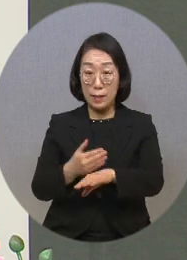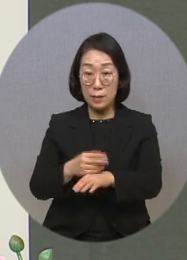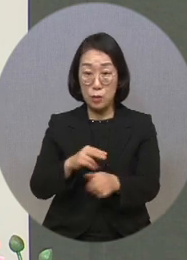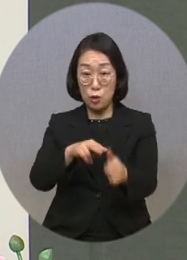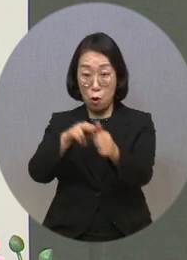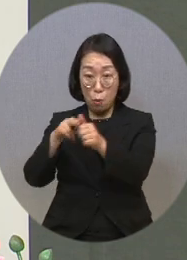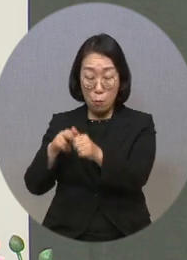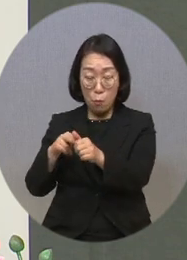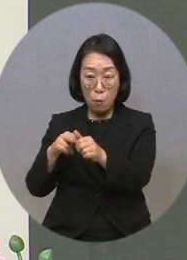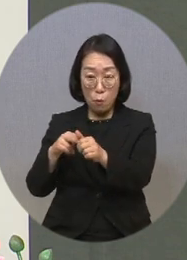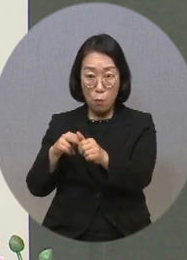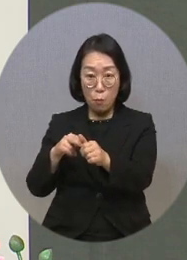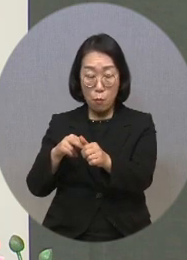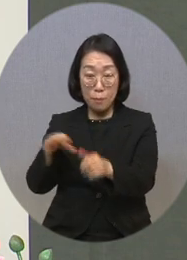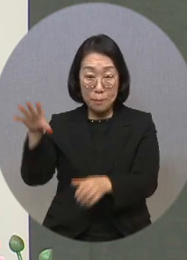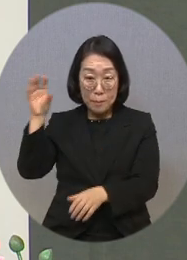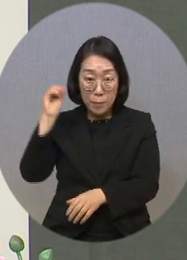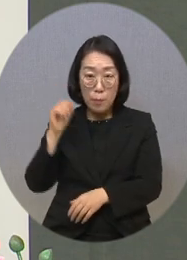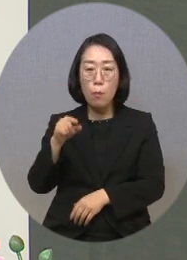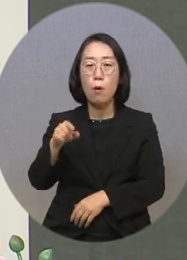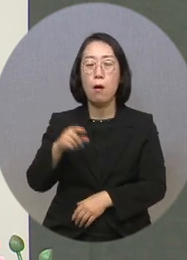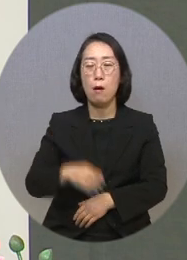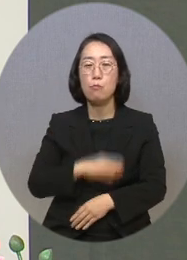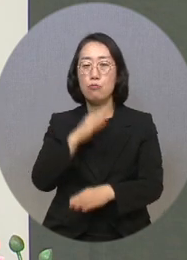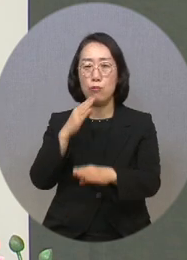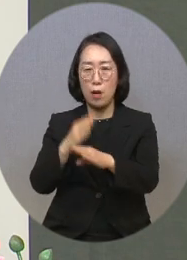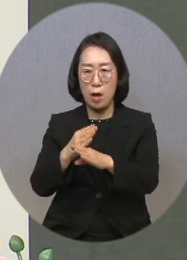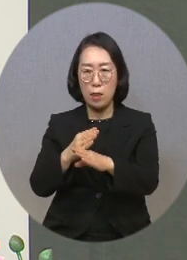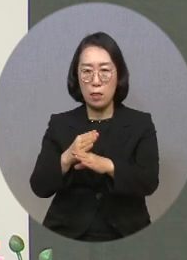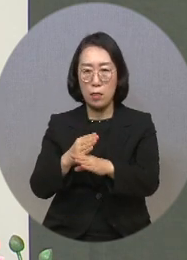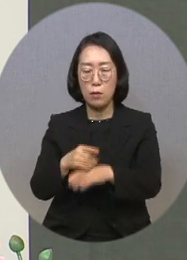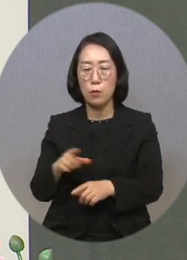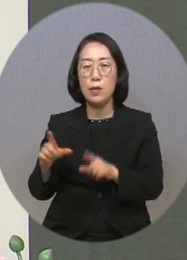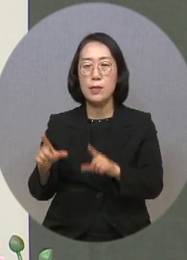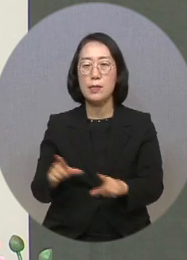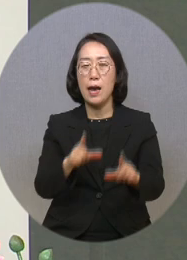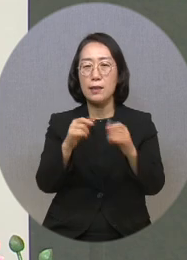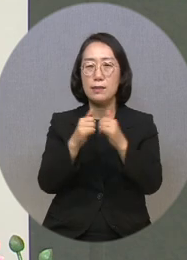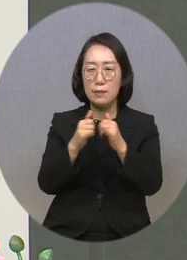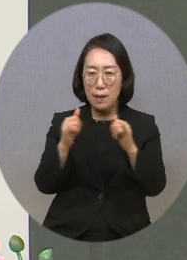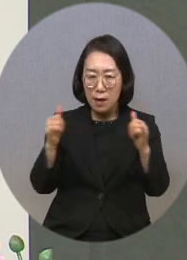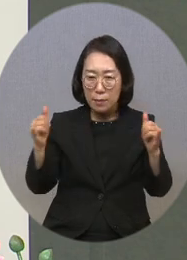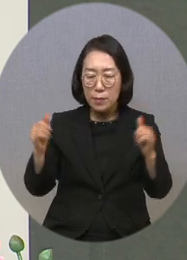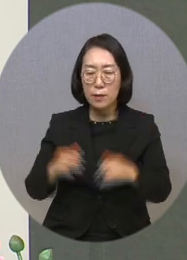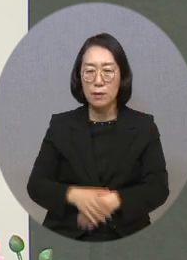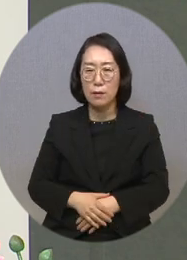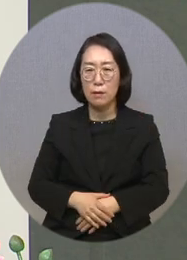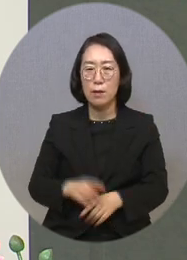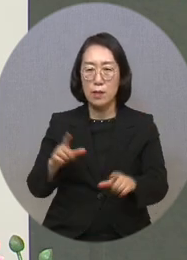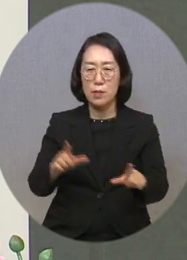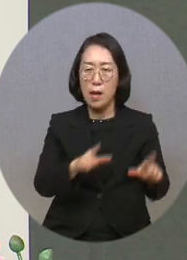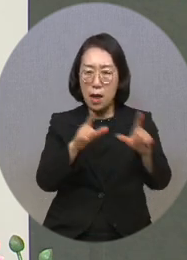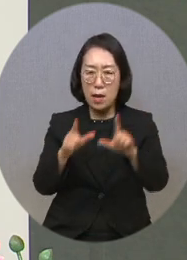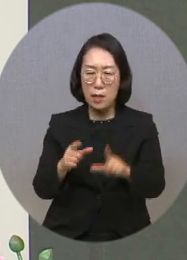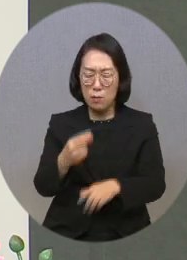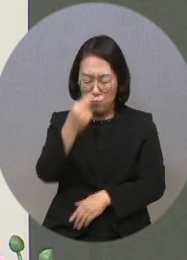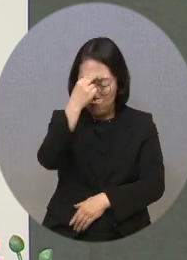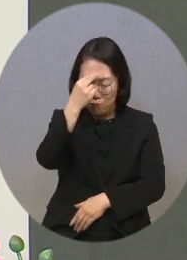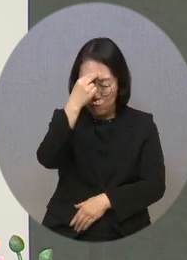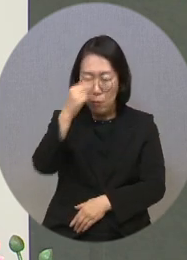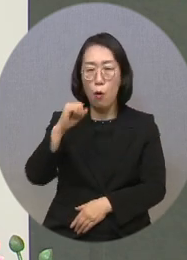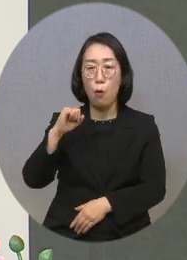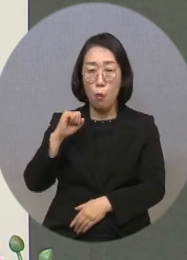보면은 북한이 북한 주민들, 국민들이 살아가기가 무척 힘들다.